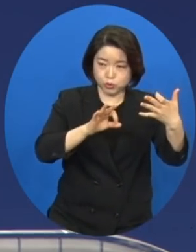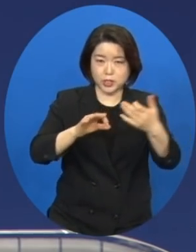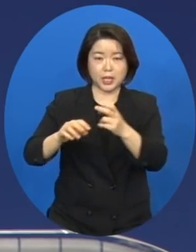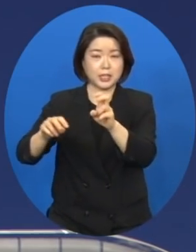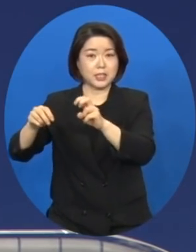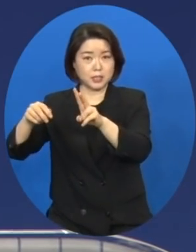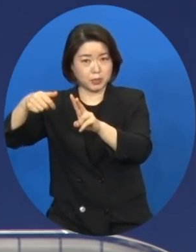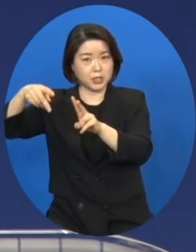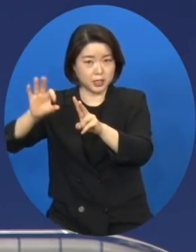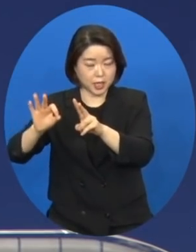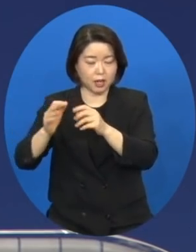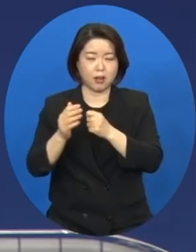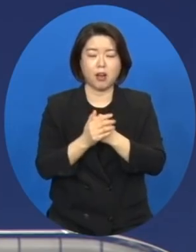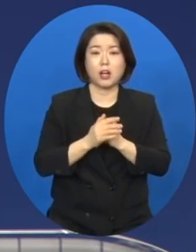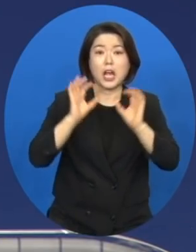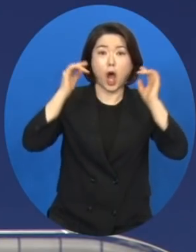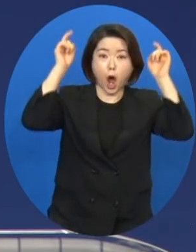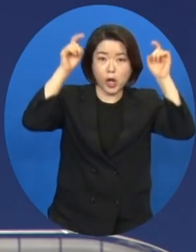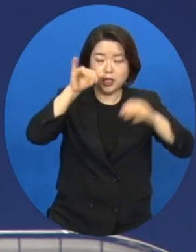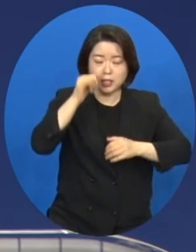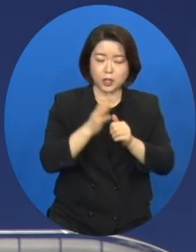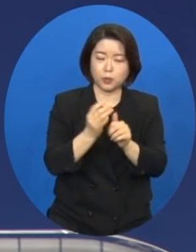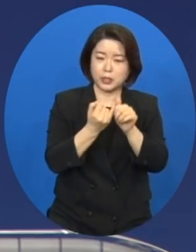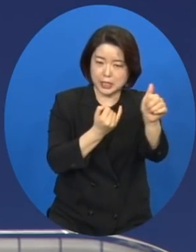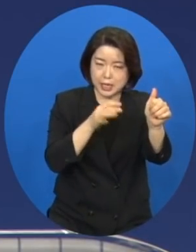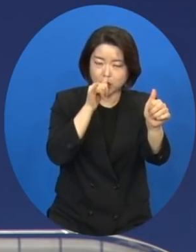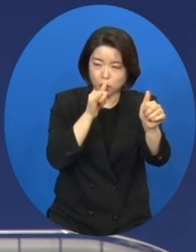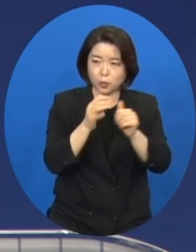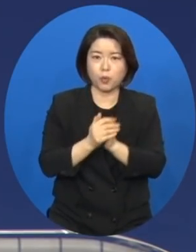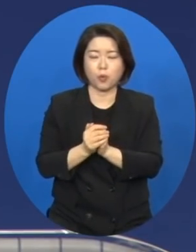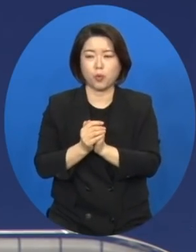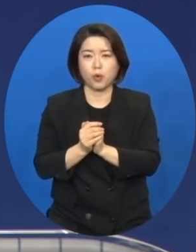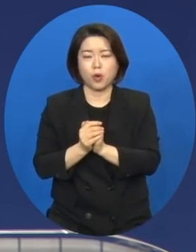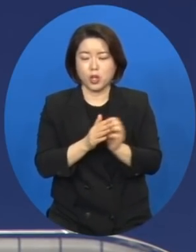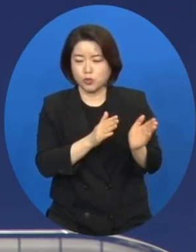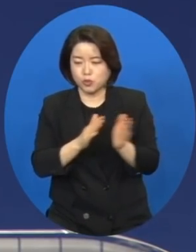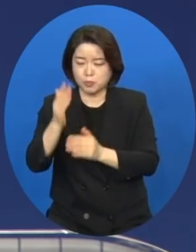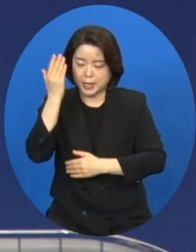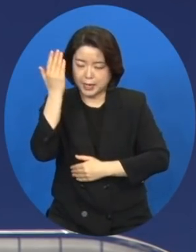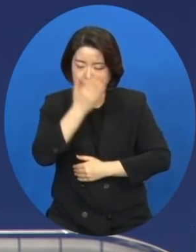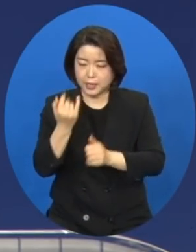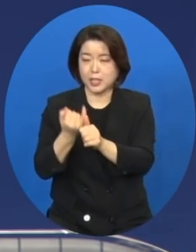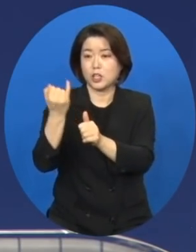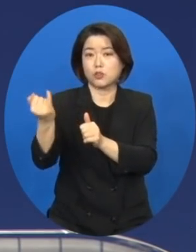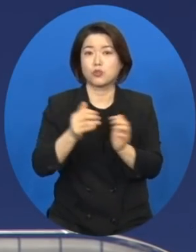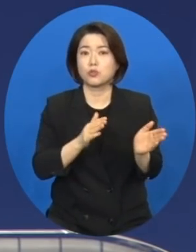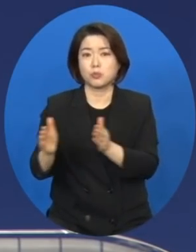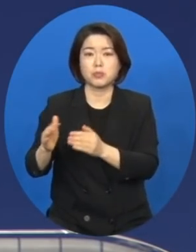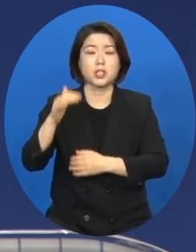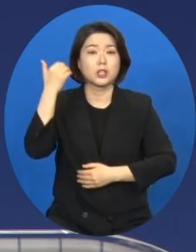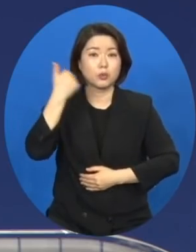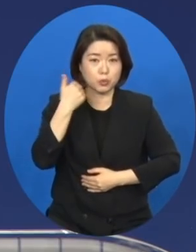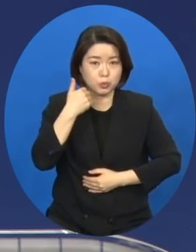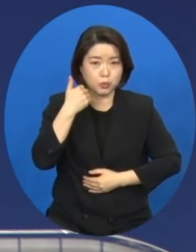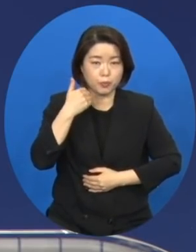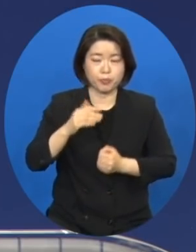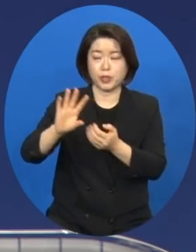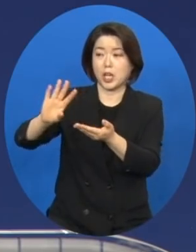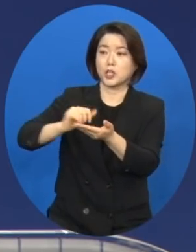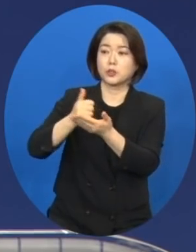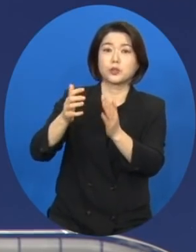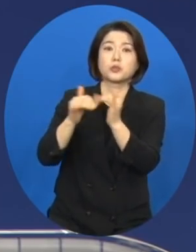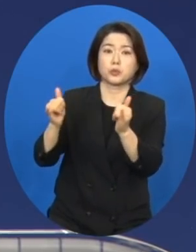나와 있습니다. 신랑이 있습니다. 준비된 단장된 정결한 신부가 준비가 되어 있습니다. 다 누구냐면